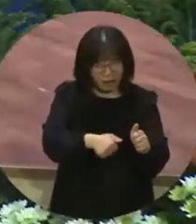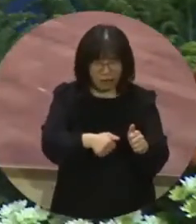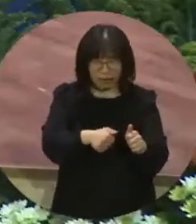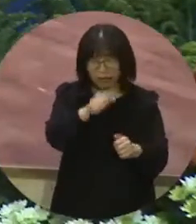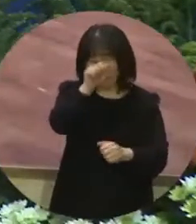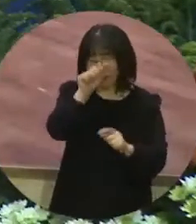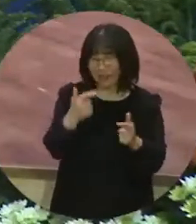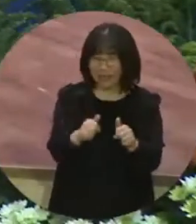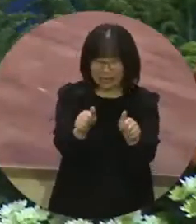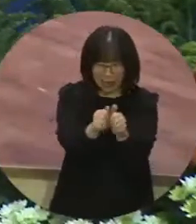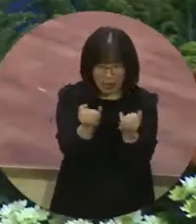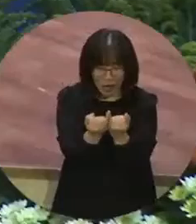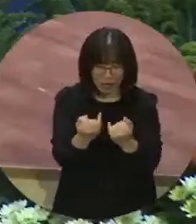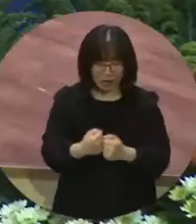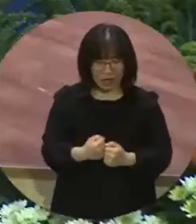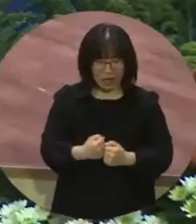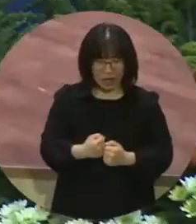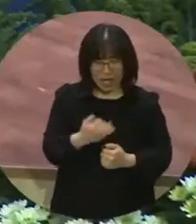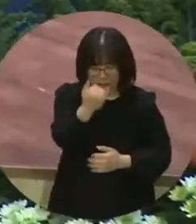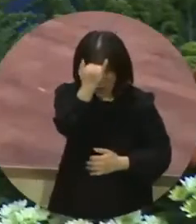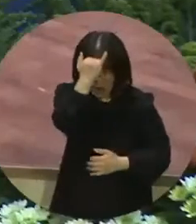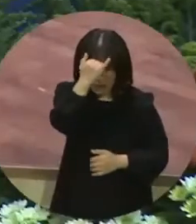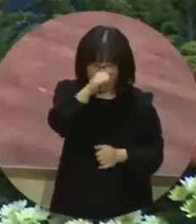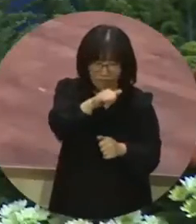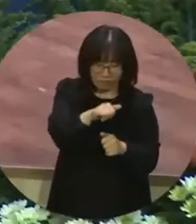이게요. 사랑을 막 줄들게 만들어.